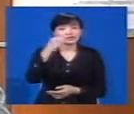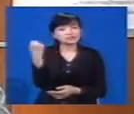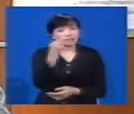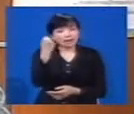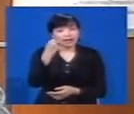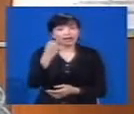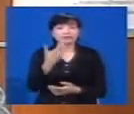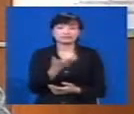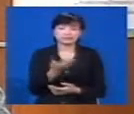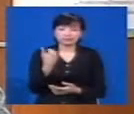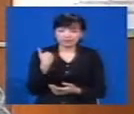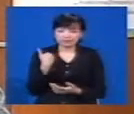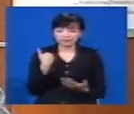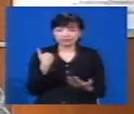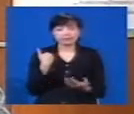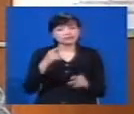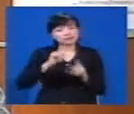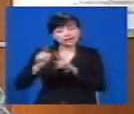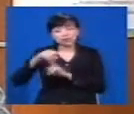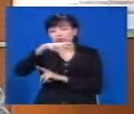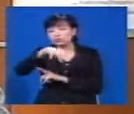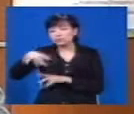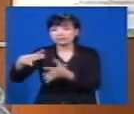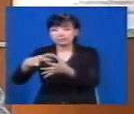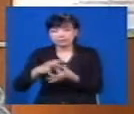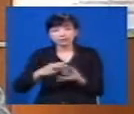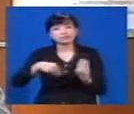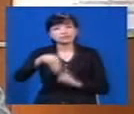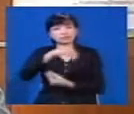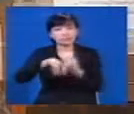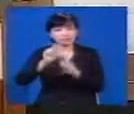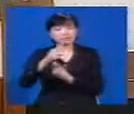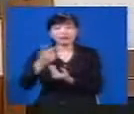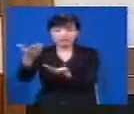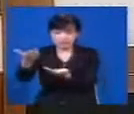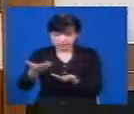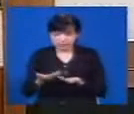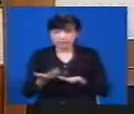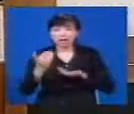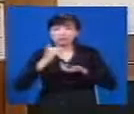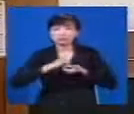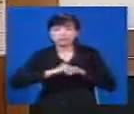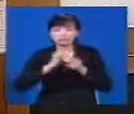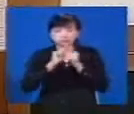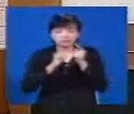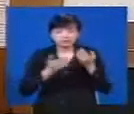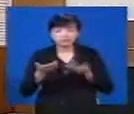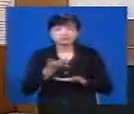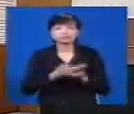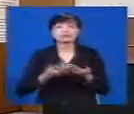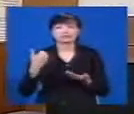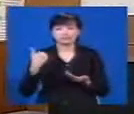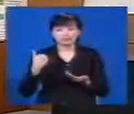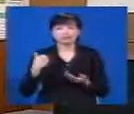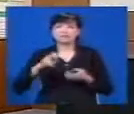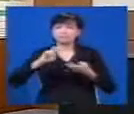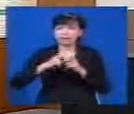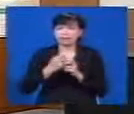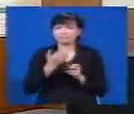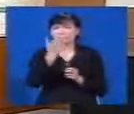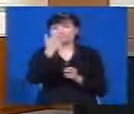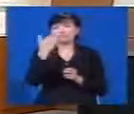าหน่วยงานที่เกี่ยวข้องกับด้านเศรษฐกิจเข้ามาร่วมหารือด้วยเพราะว่ามันจะมีบางประเด็นที่อาจจะเป็นประเด็นปัญหาเฉพาะหน้า